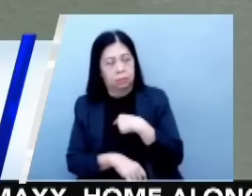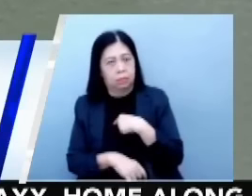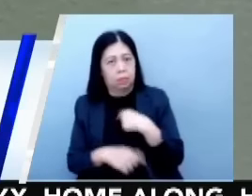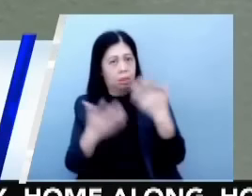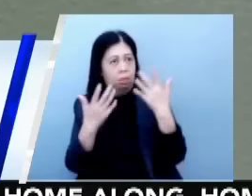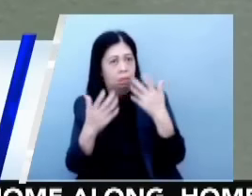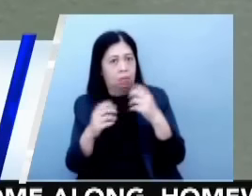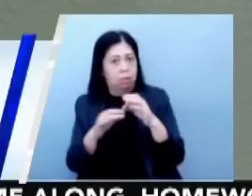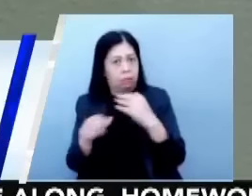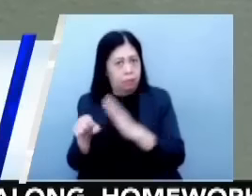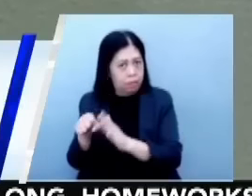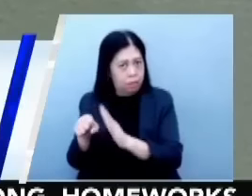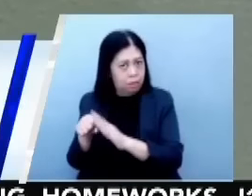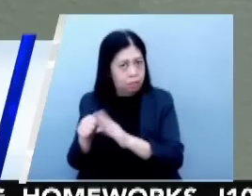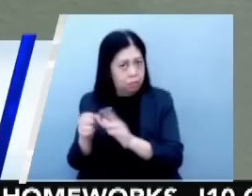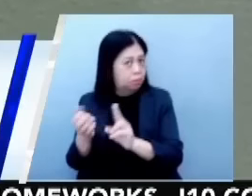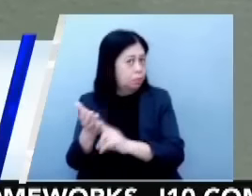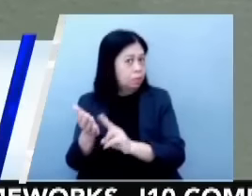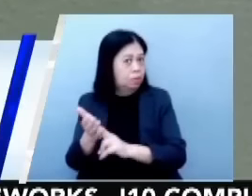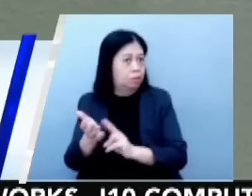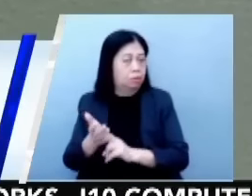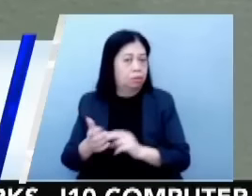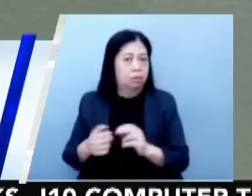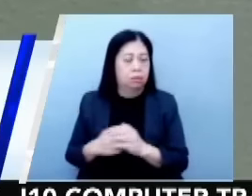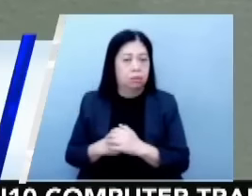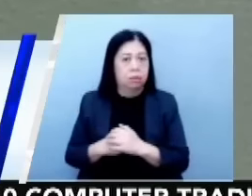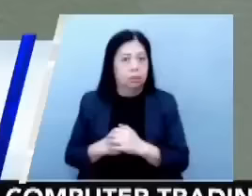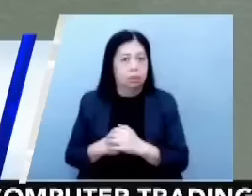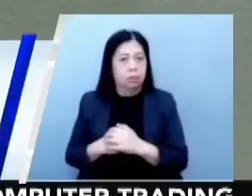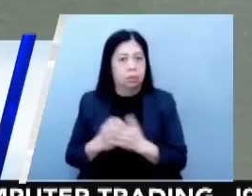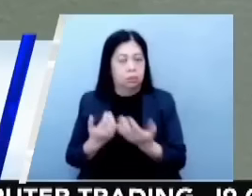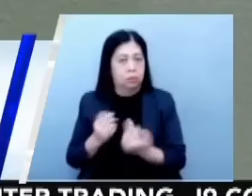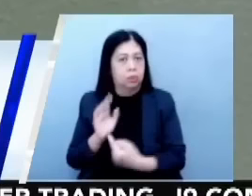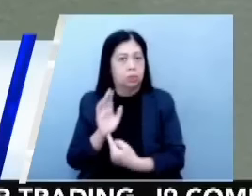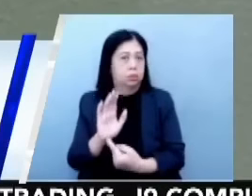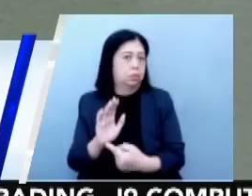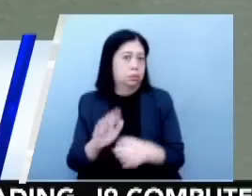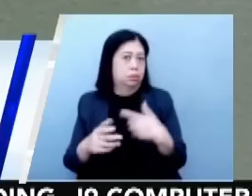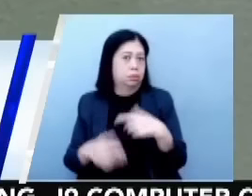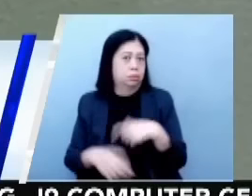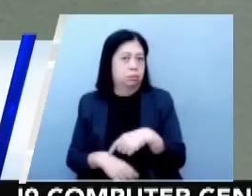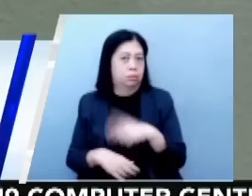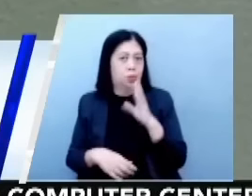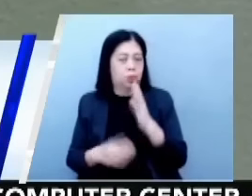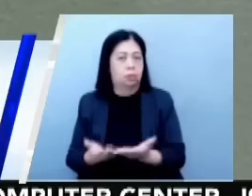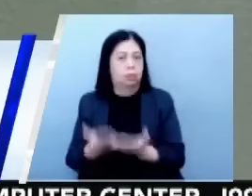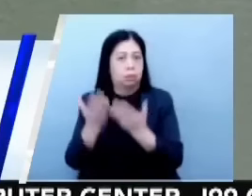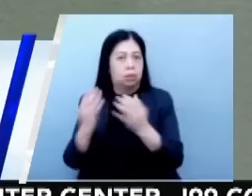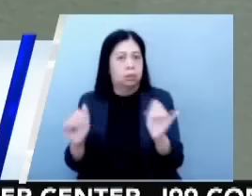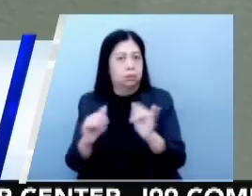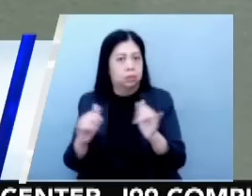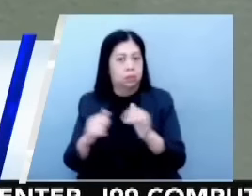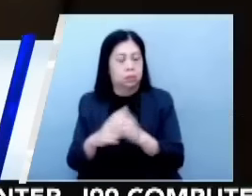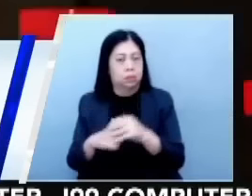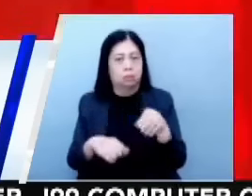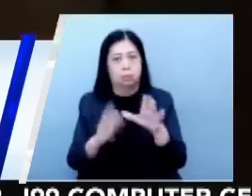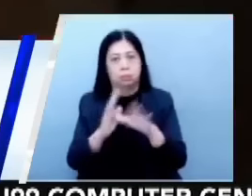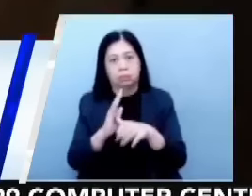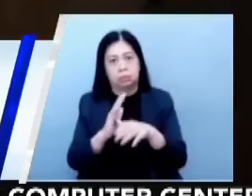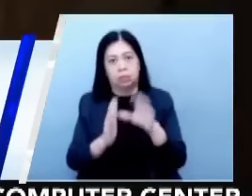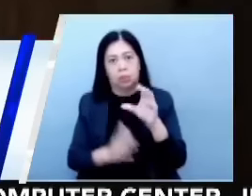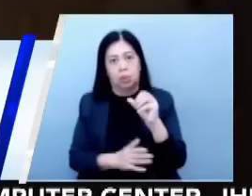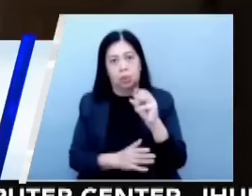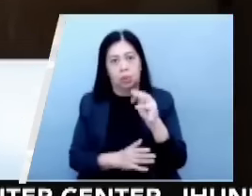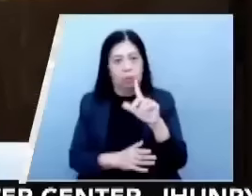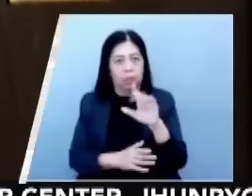sufficient na pirma, sufficienting pirma, then we will file the same to the Commission on Election for its verification. Para sa